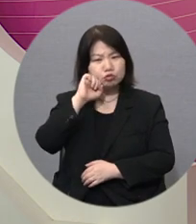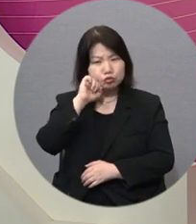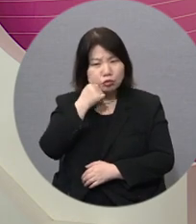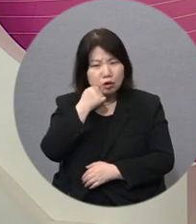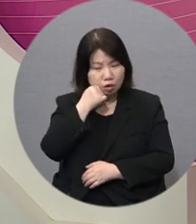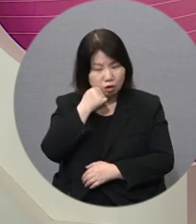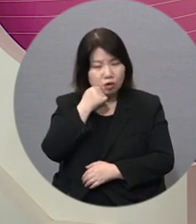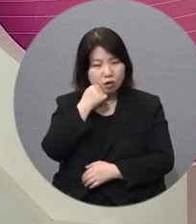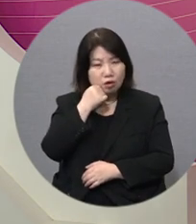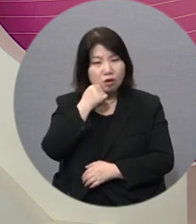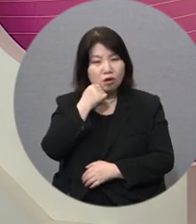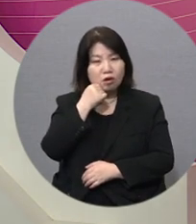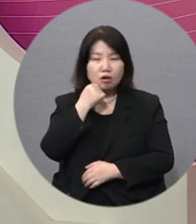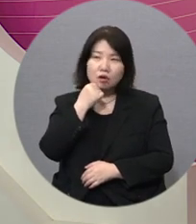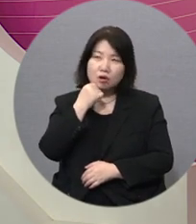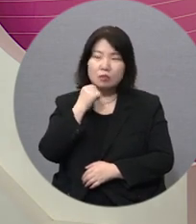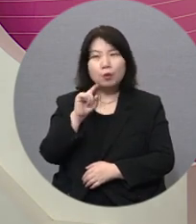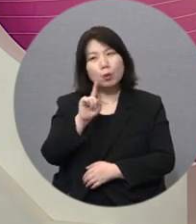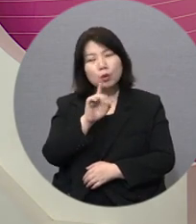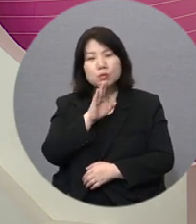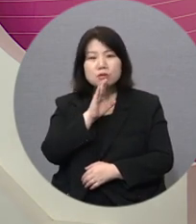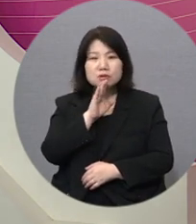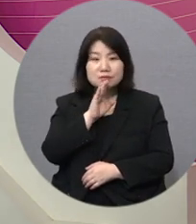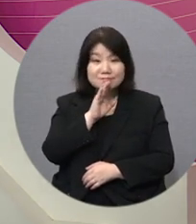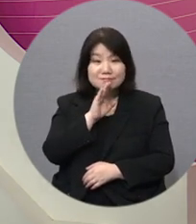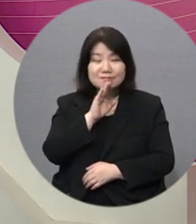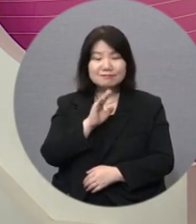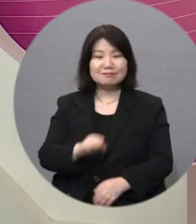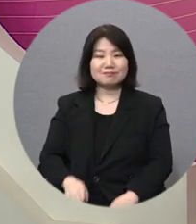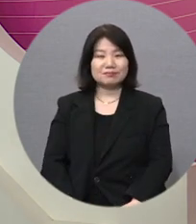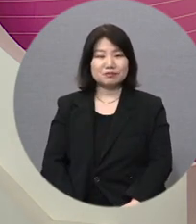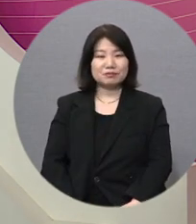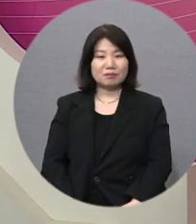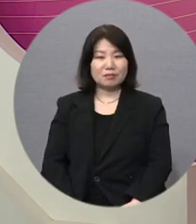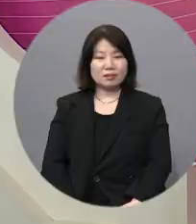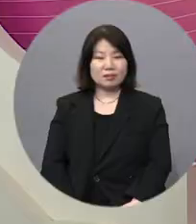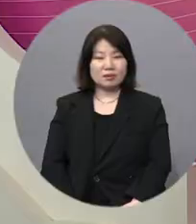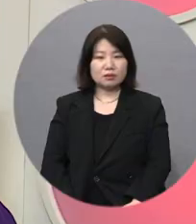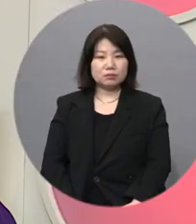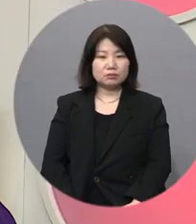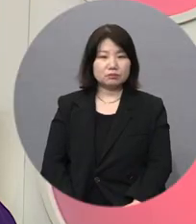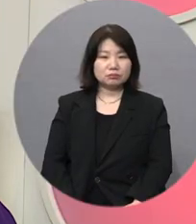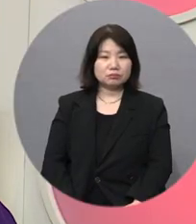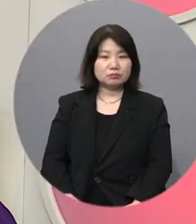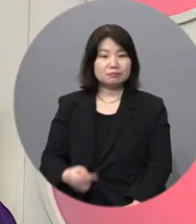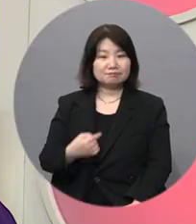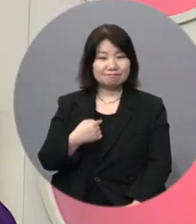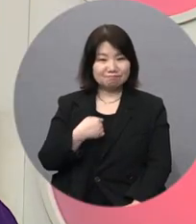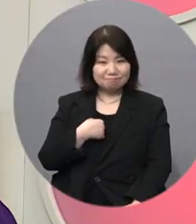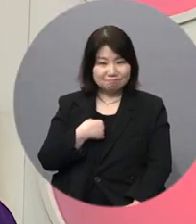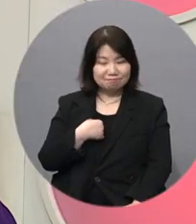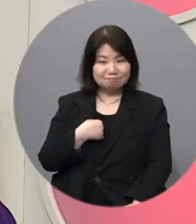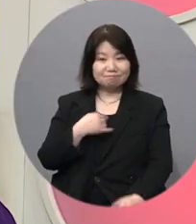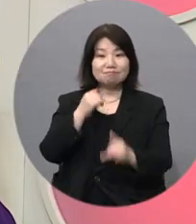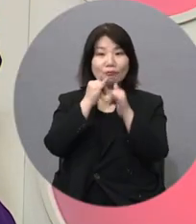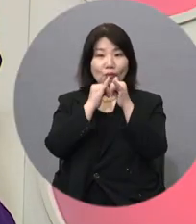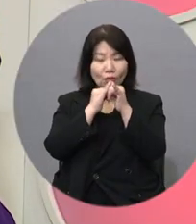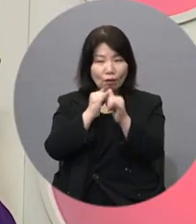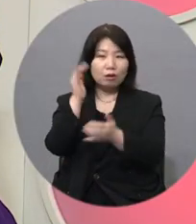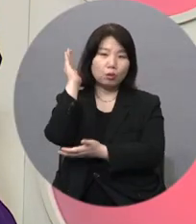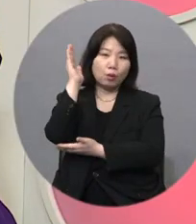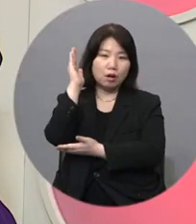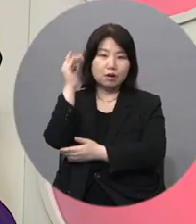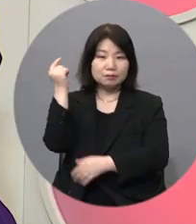힘들었다는 표현을 하는게 맞는지 모르겠지만 맞기도 하잖아요 그렇죠네 저는 사실 점 전에 이제 그 수상 서감